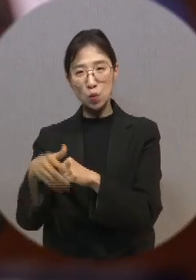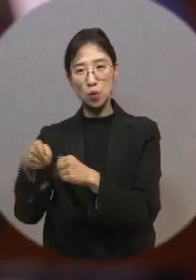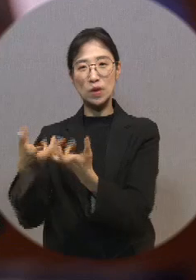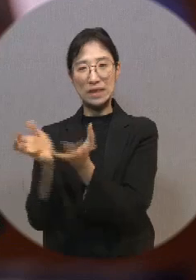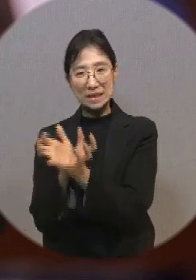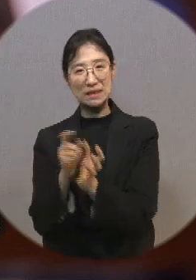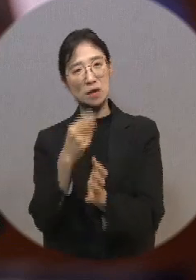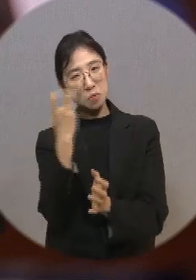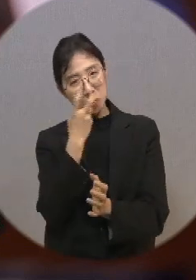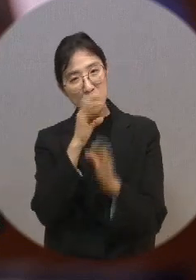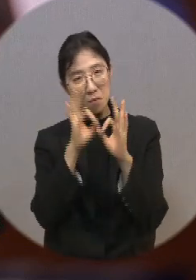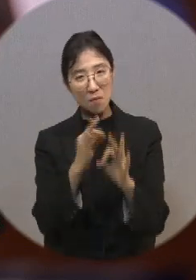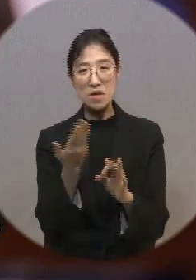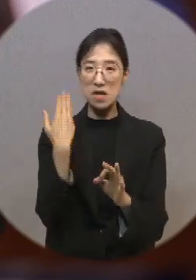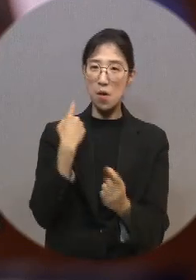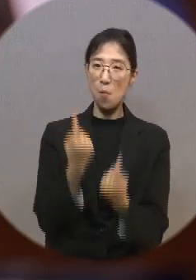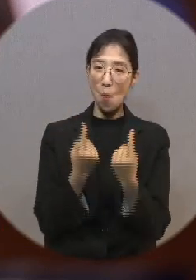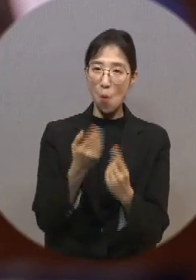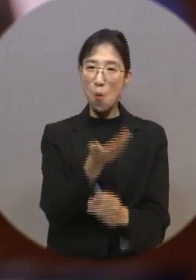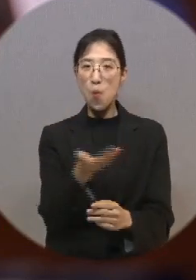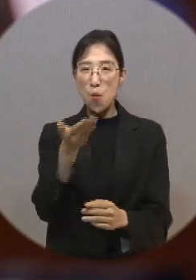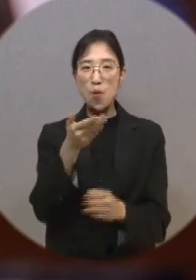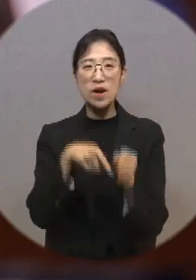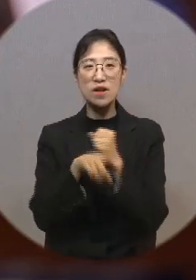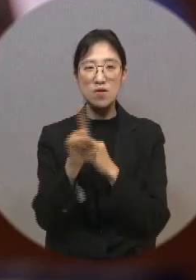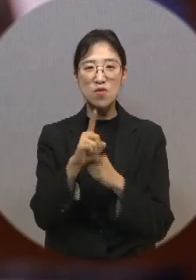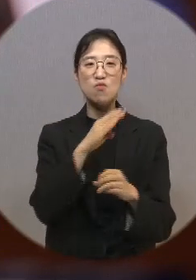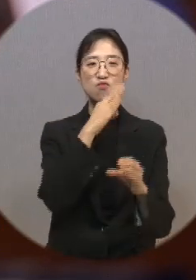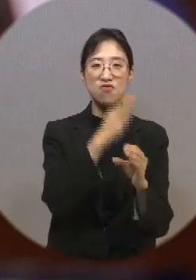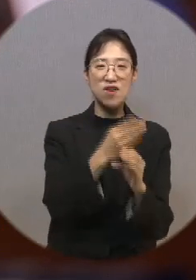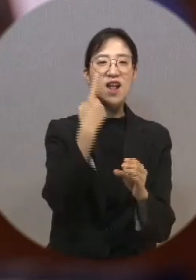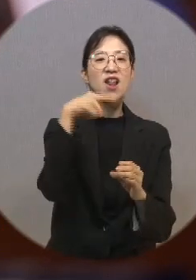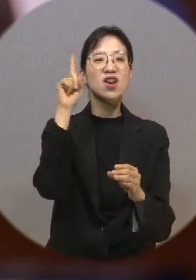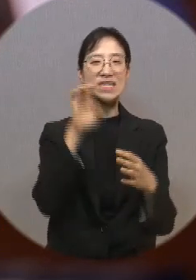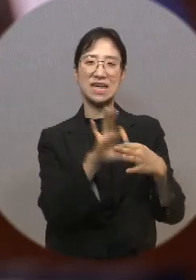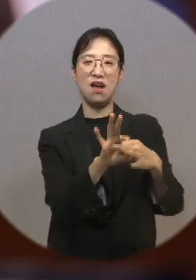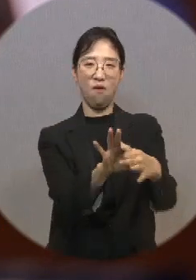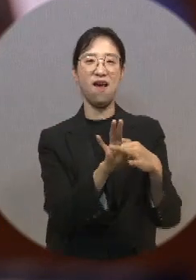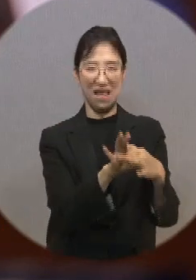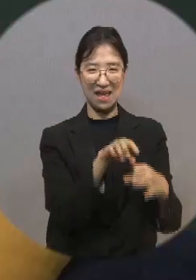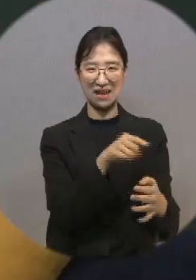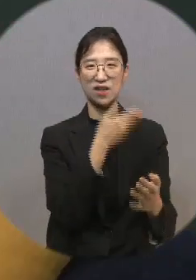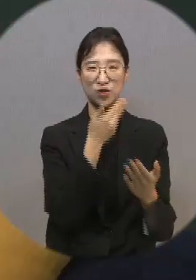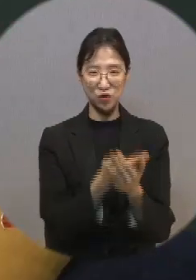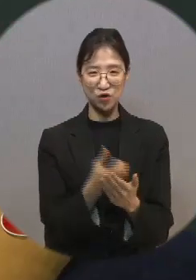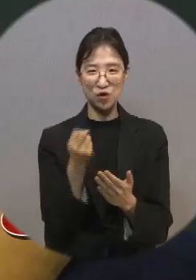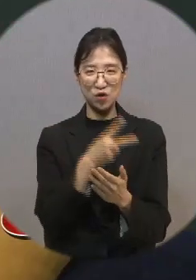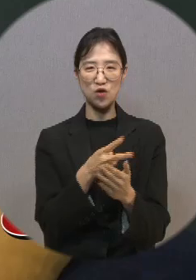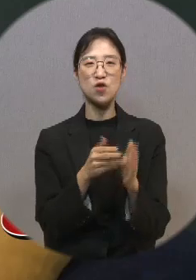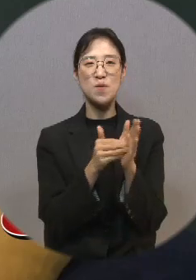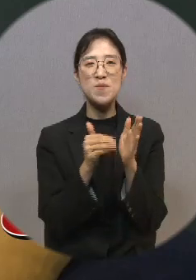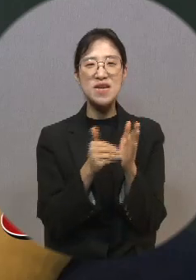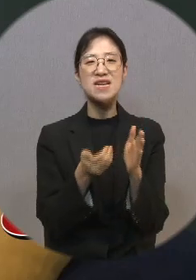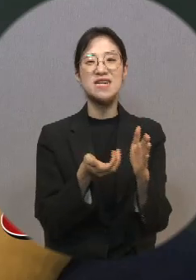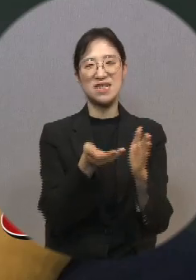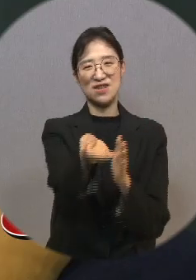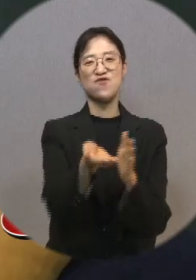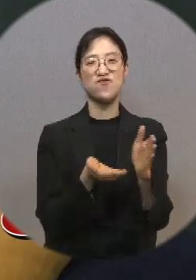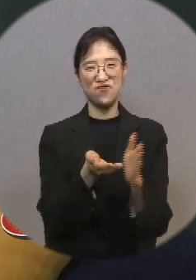그러는데 이전부터 좋아진 원인이 뭔가 이게 이제 북러 관계가 이 중요한 역할을 했고 그다음에 밀수가 좀 증대한 이런